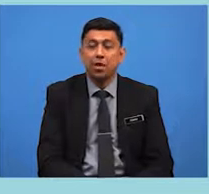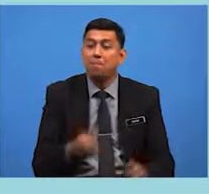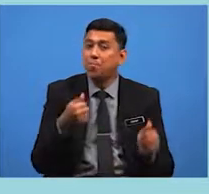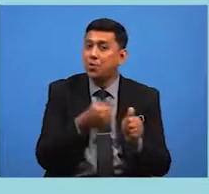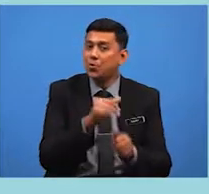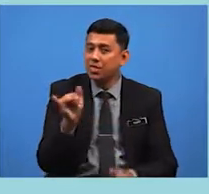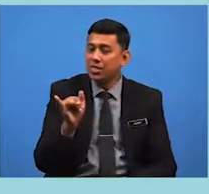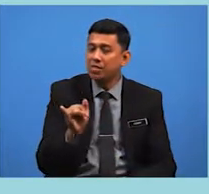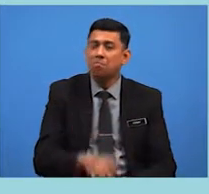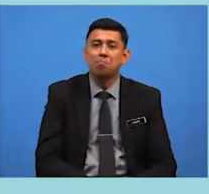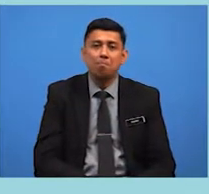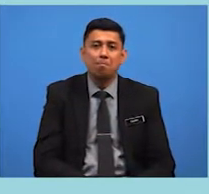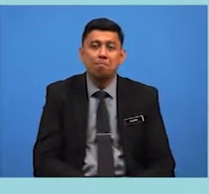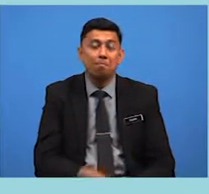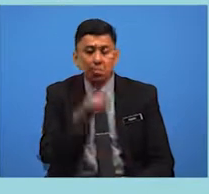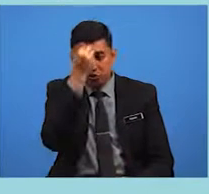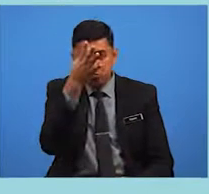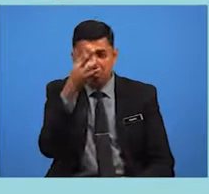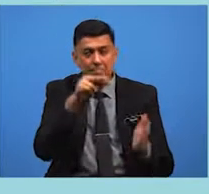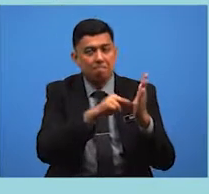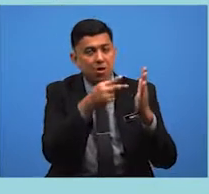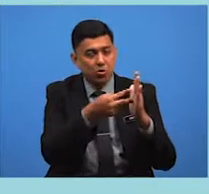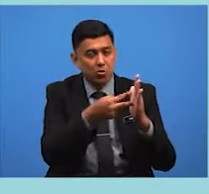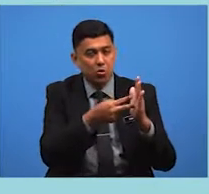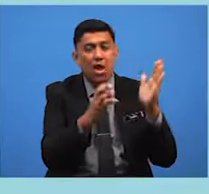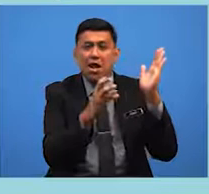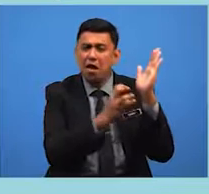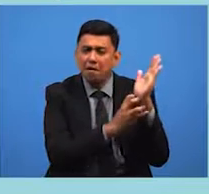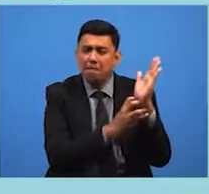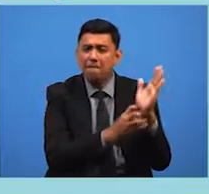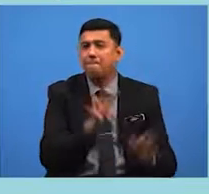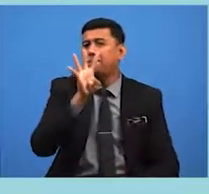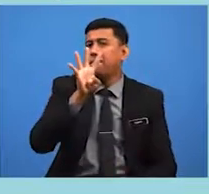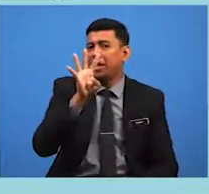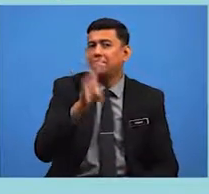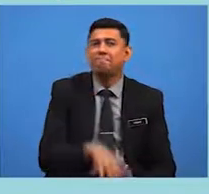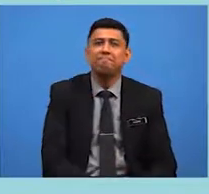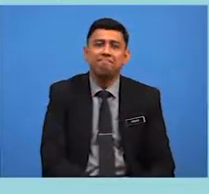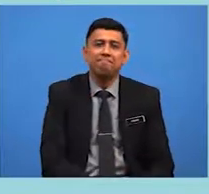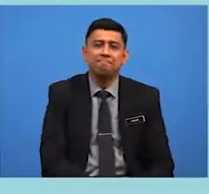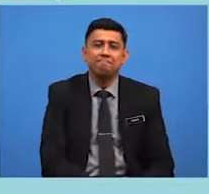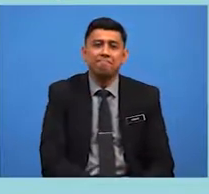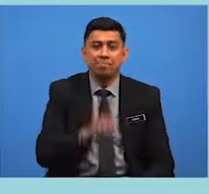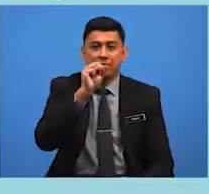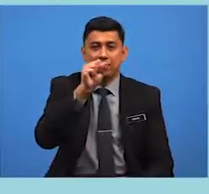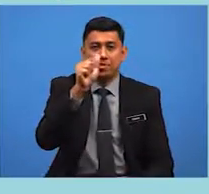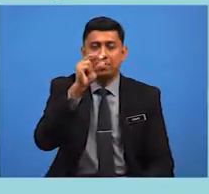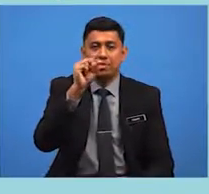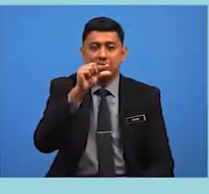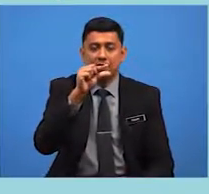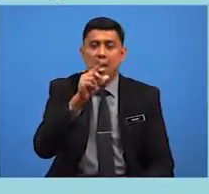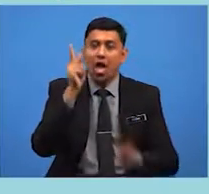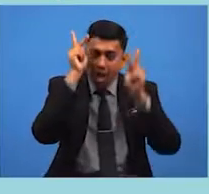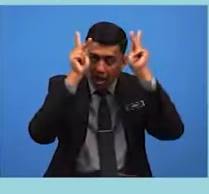Berikutnya, cikgu akan menghuraikan maksud rangkap sajak yang keempat. Sang Kijang